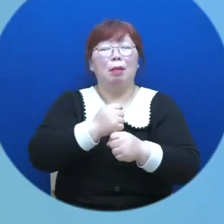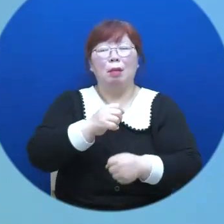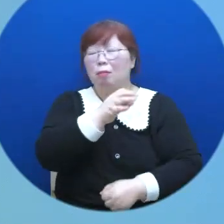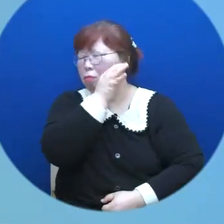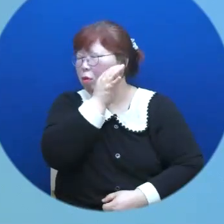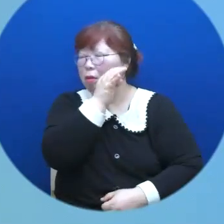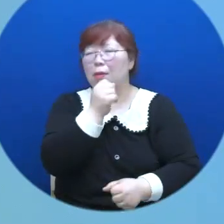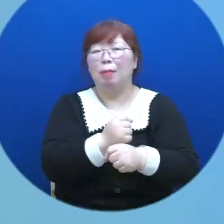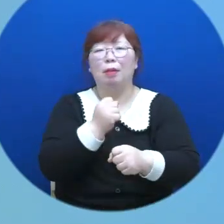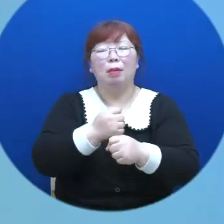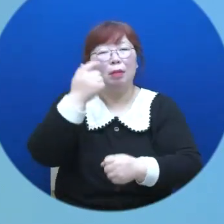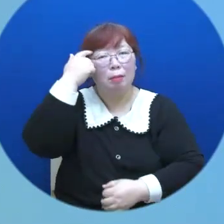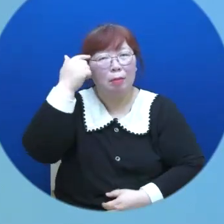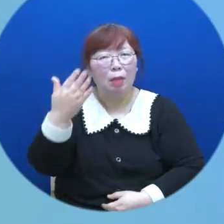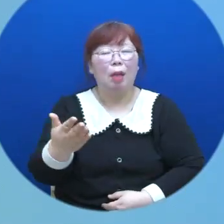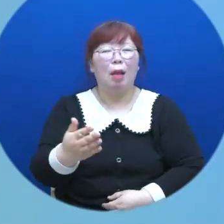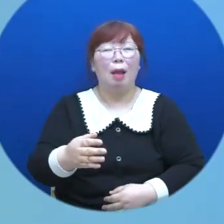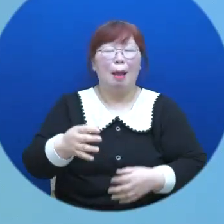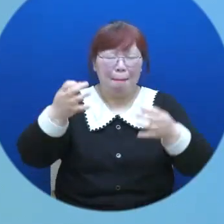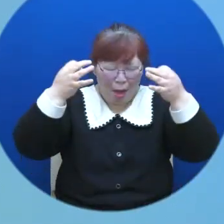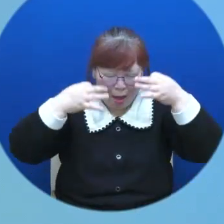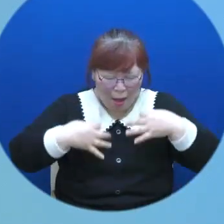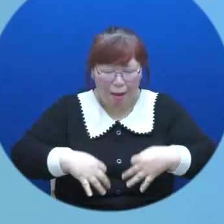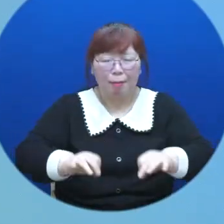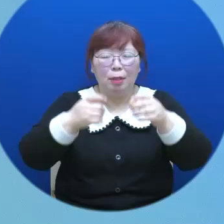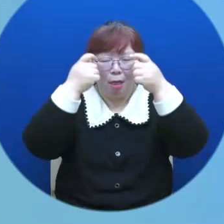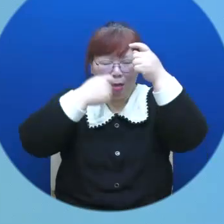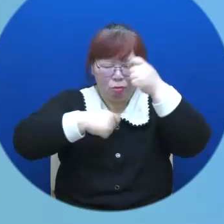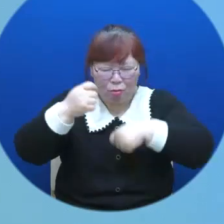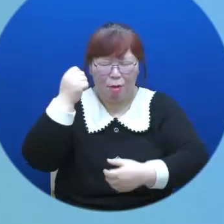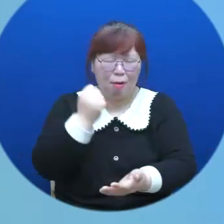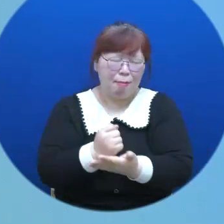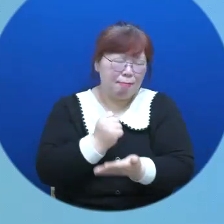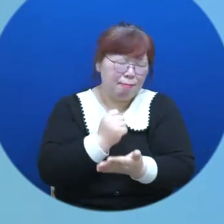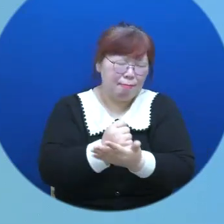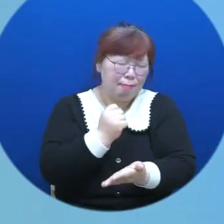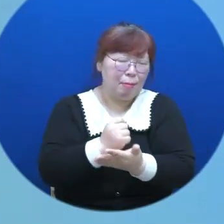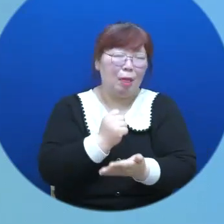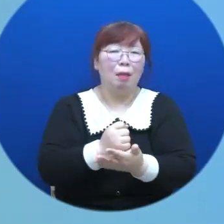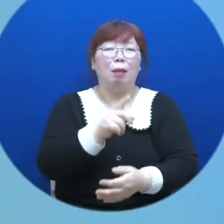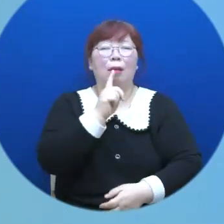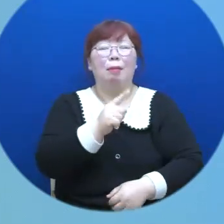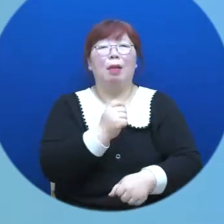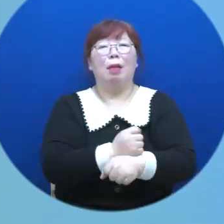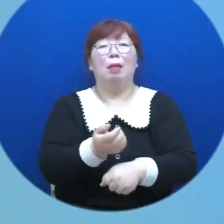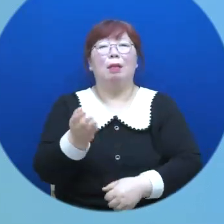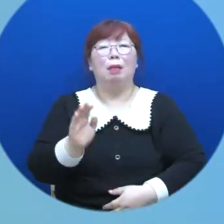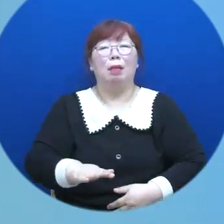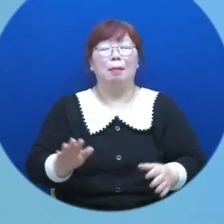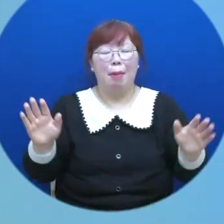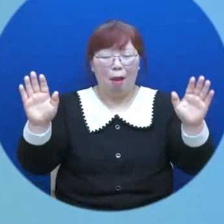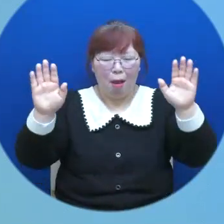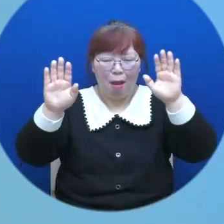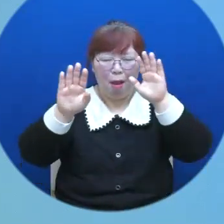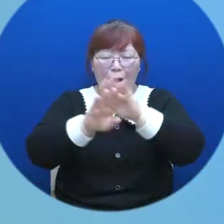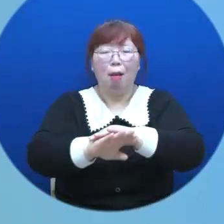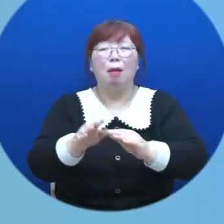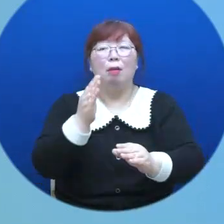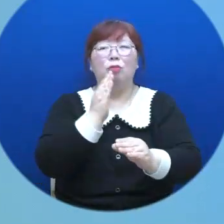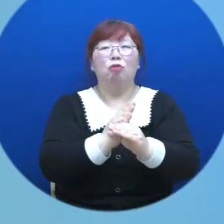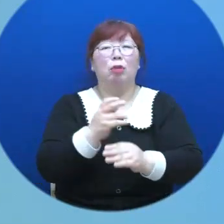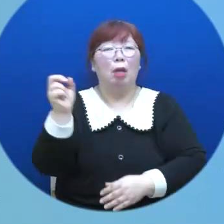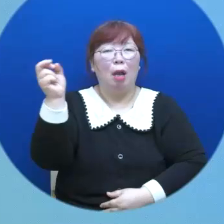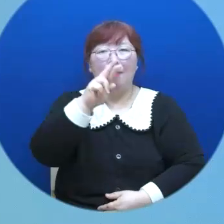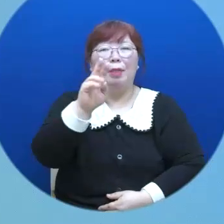하냐. 밤새도록 울며 하나님 앞에 따져 물었는데 한밤중에 자기가 방언 기도를